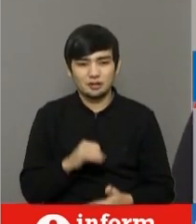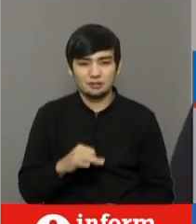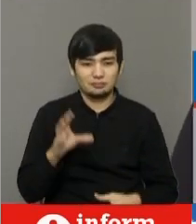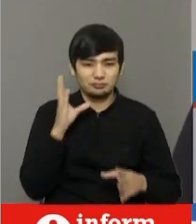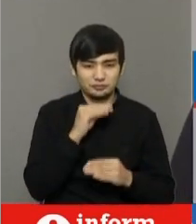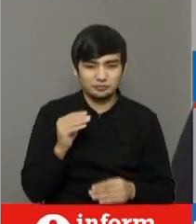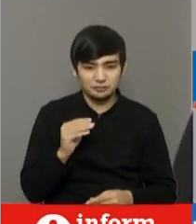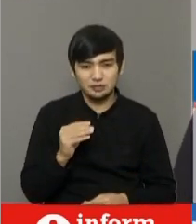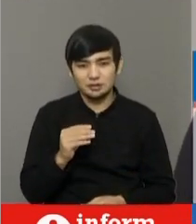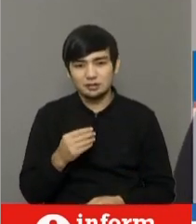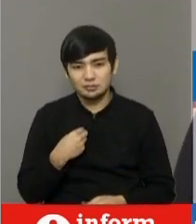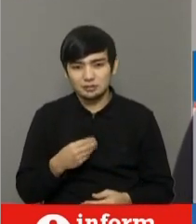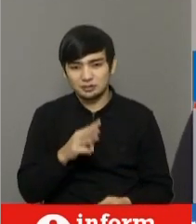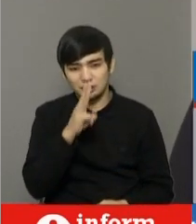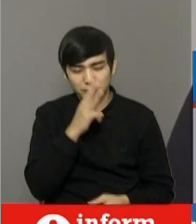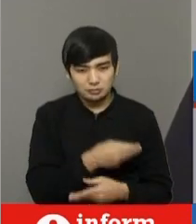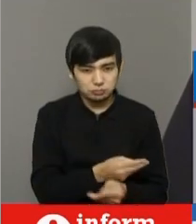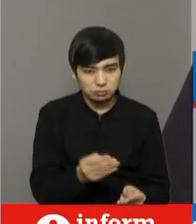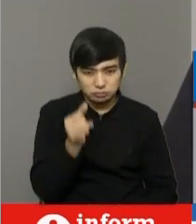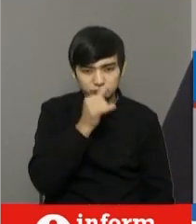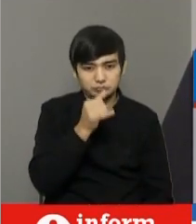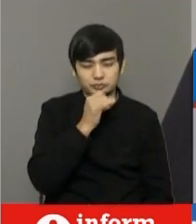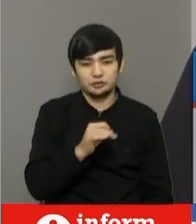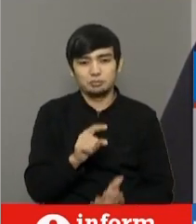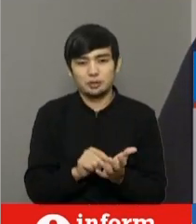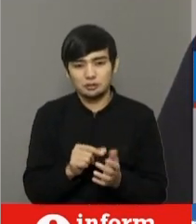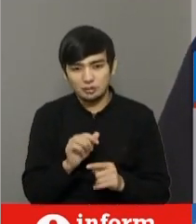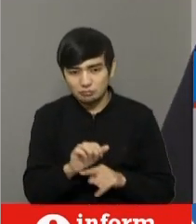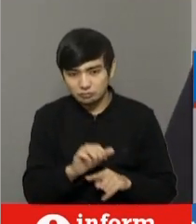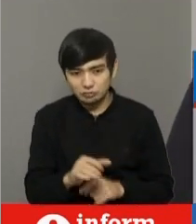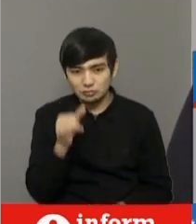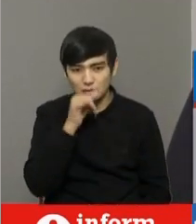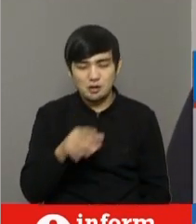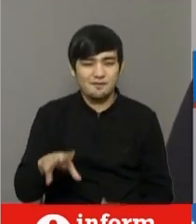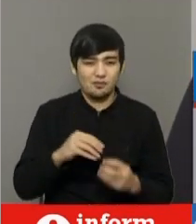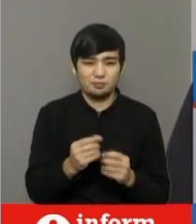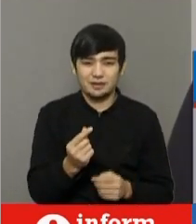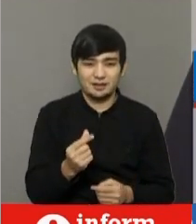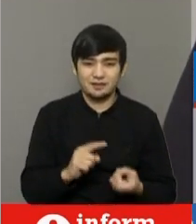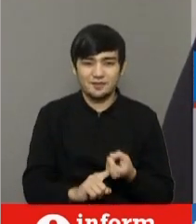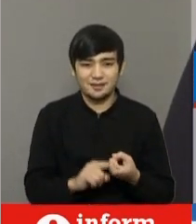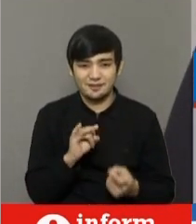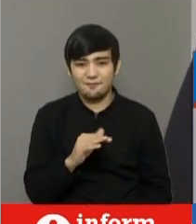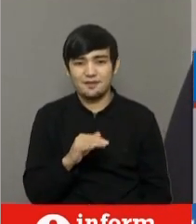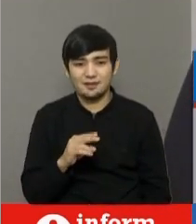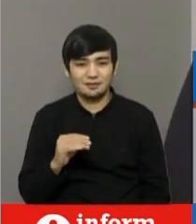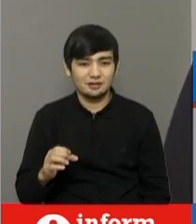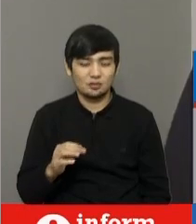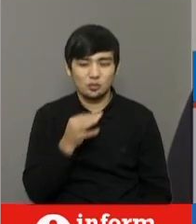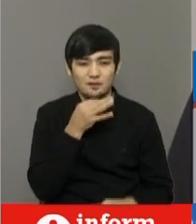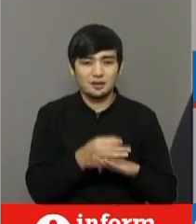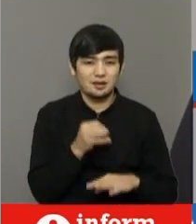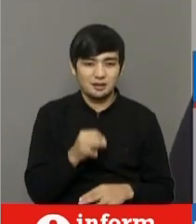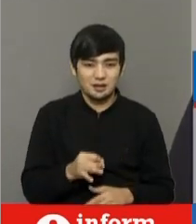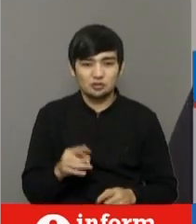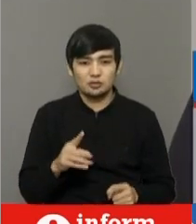невозможность, получается, выплаты заработной платы, пенсионное отчисление. То есть это все финансовая ситуация являлась именно тем,